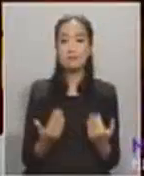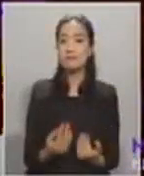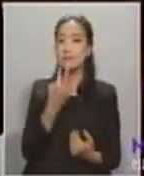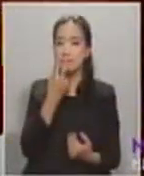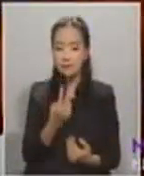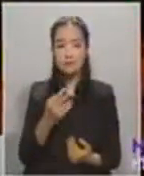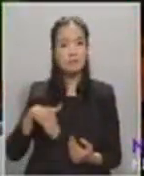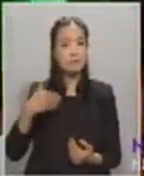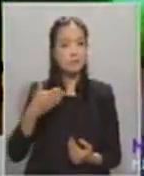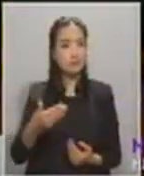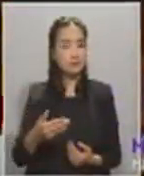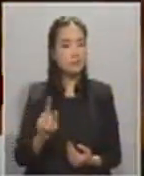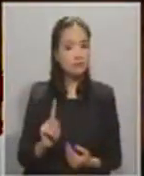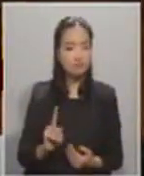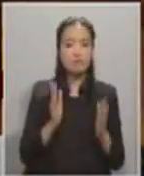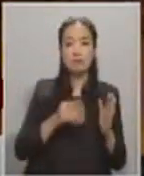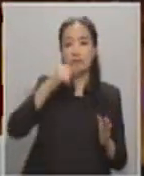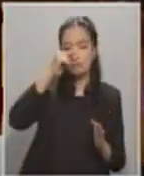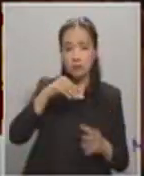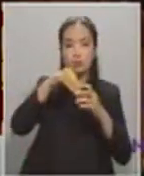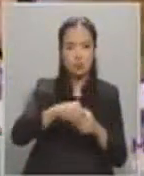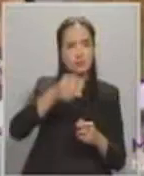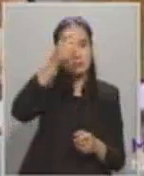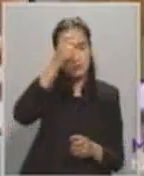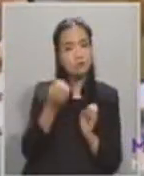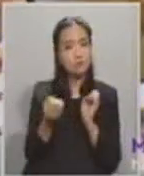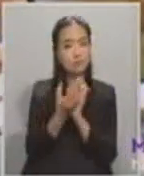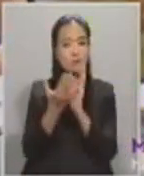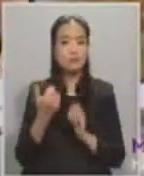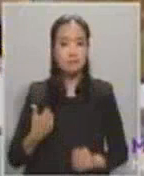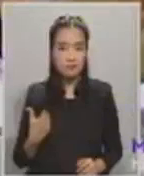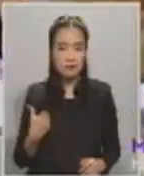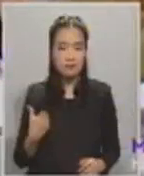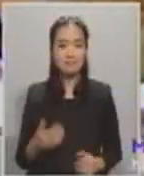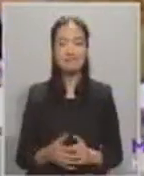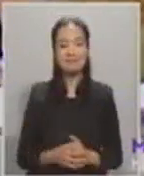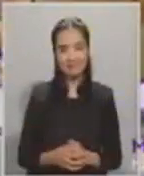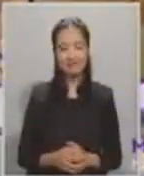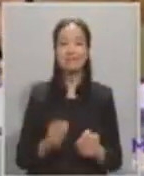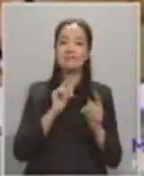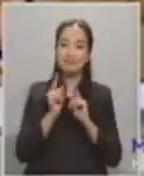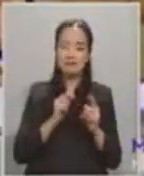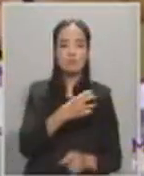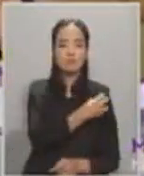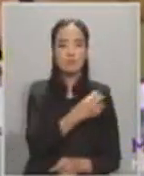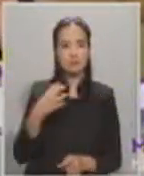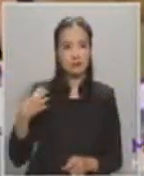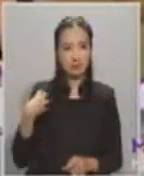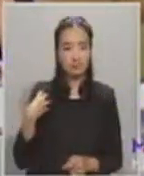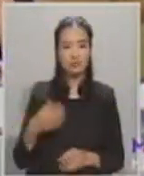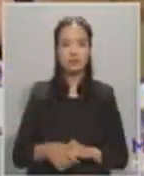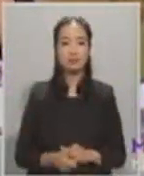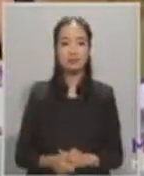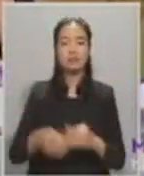ดูความคืบหน้าล่าสุดนะครับมาดูว่าคนไทยในตุรกีได้รับผลกระทบมากน้อยแค่ไหนนะครับเราจะไปพูดคุยกับท่านทูตครับ ค่ะเอกอัครราช